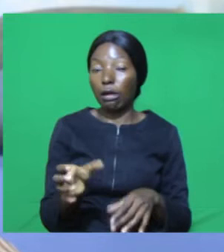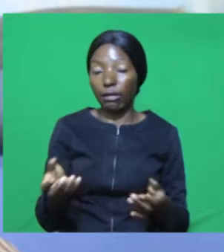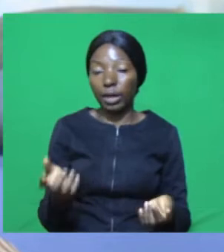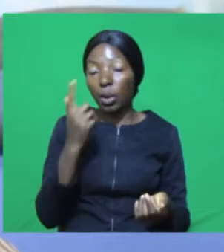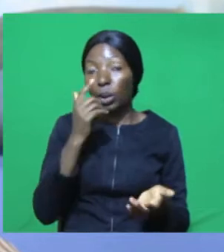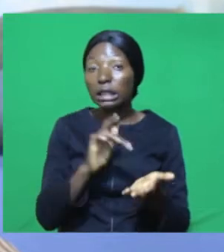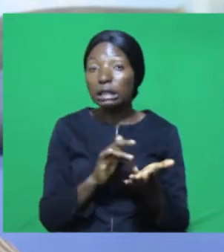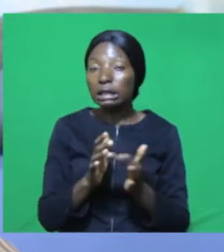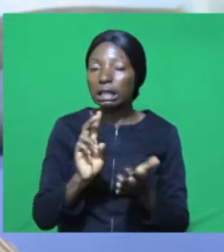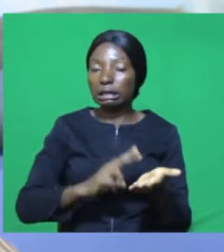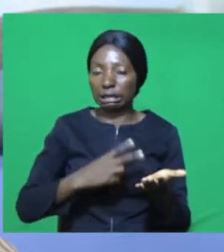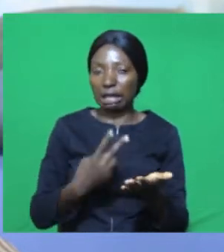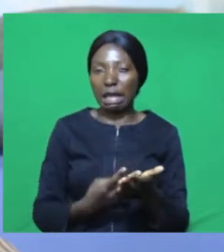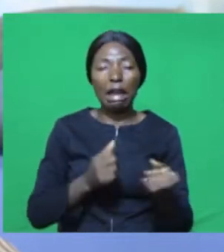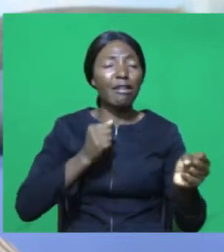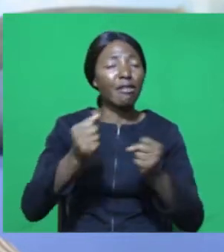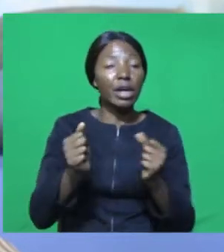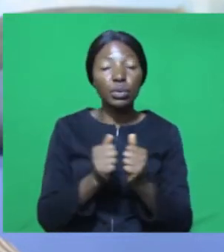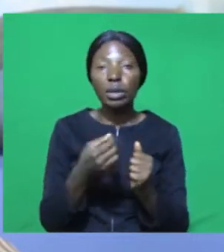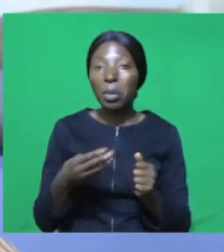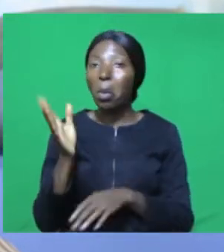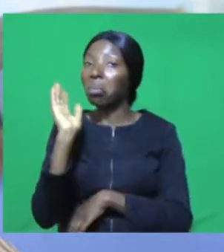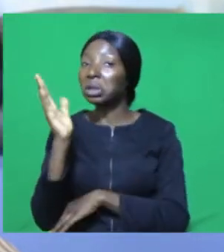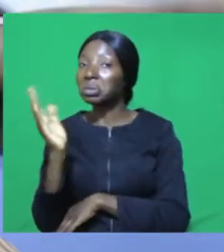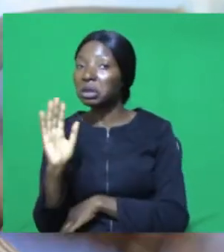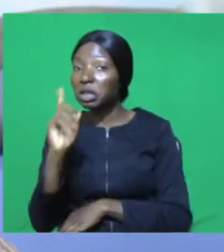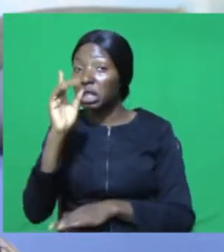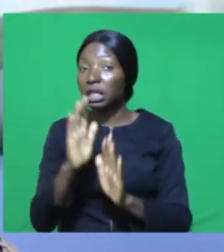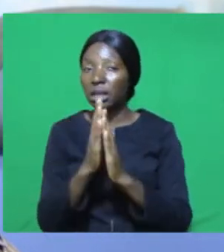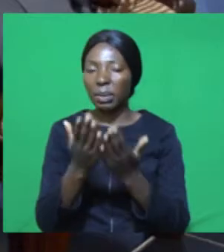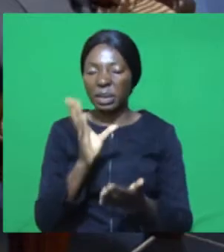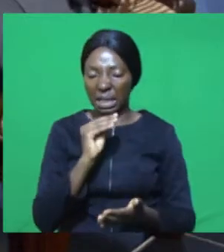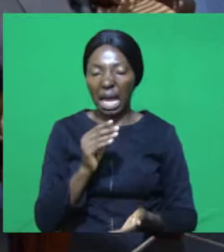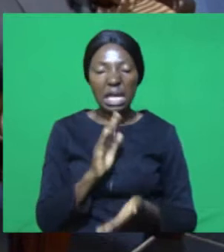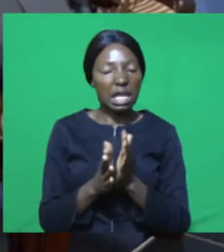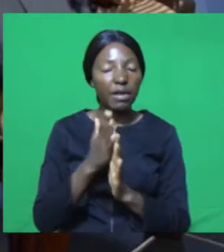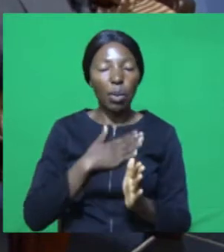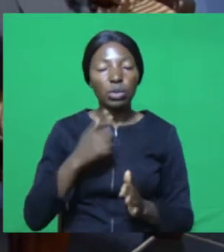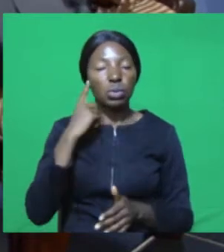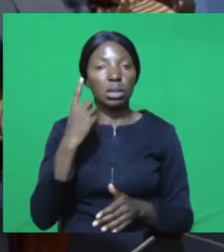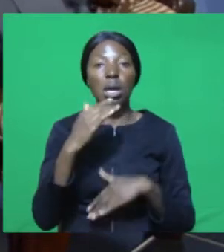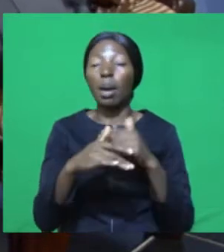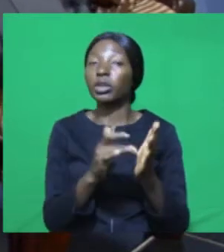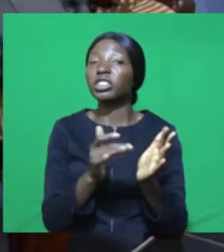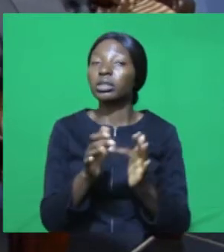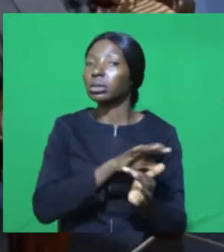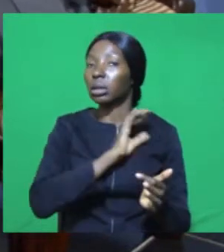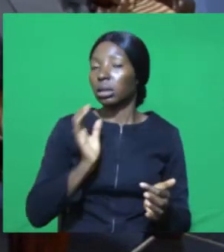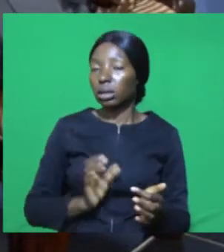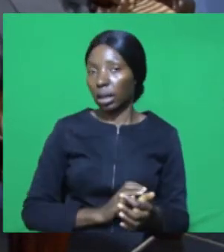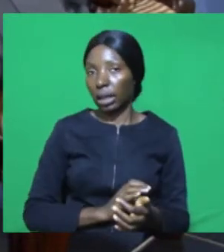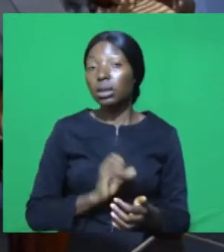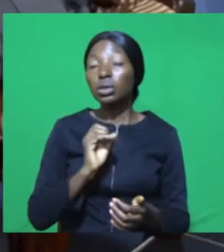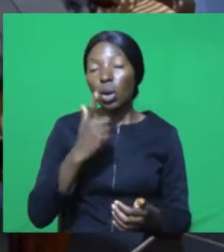Amuka vakarwisana nevaiparidza shoko. Hatidi kunzwa nezvemurume. Ndozvinotaura mabasa.